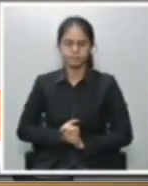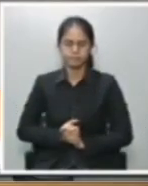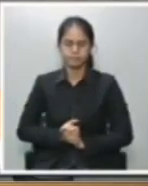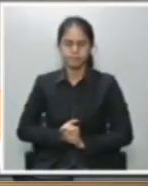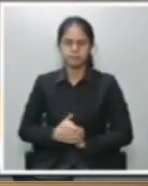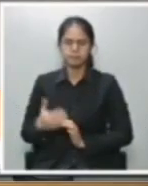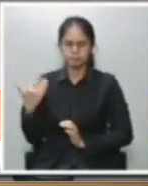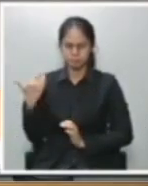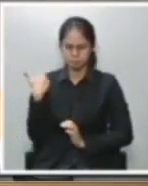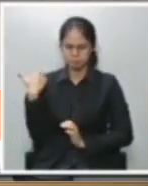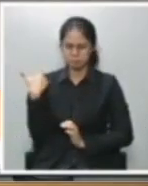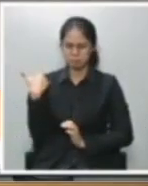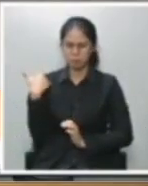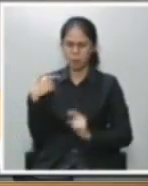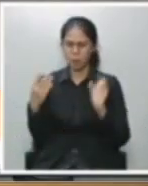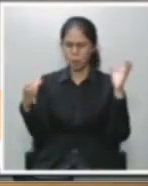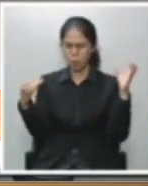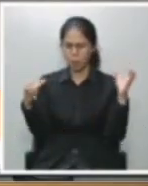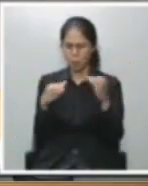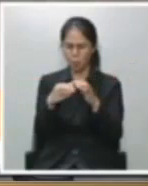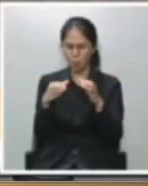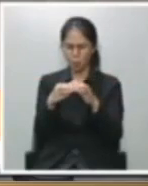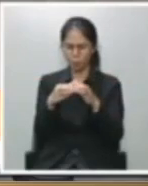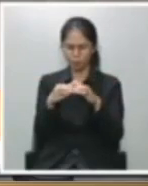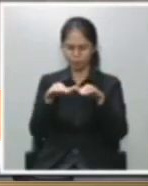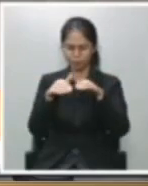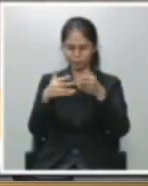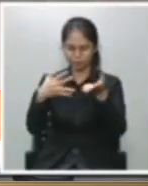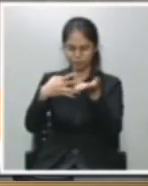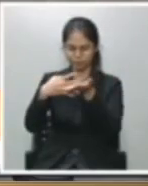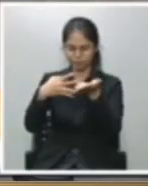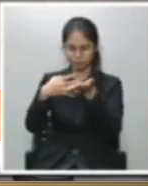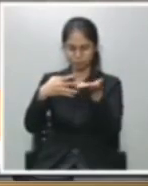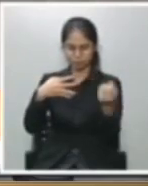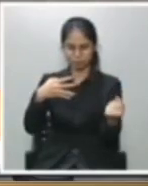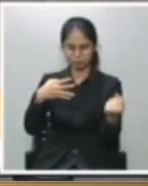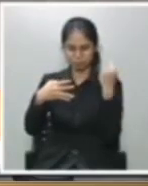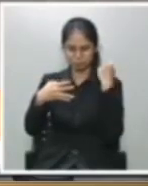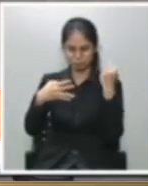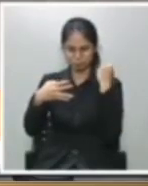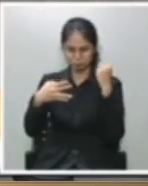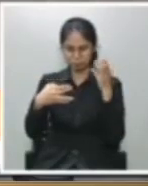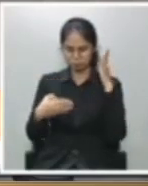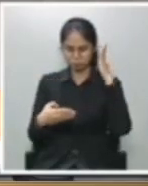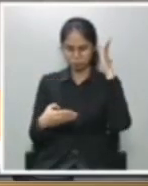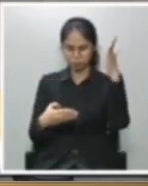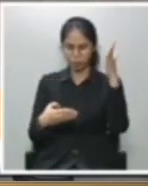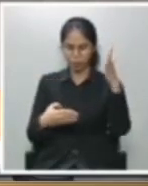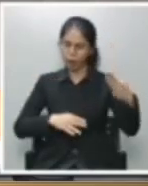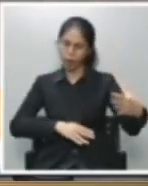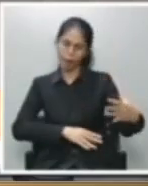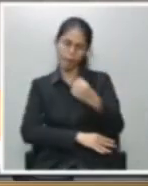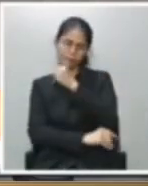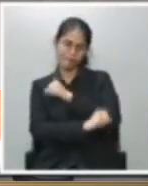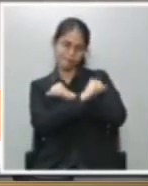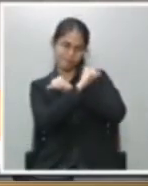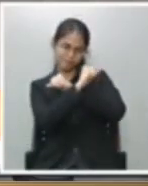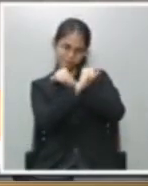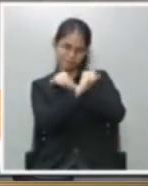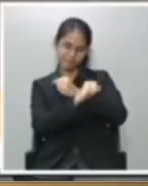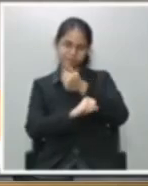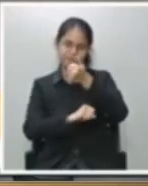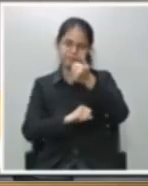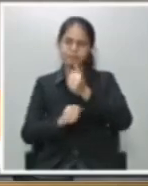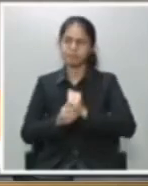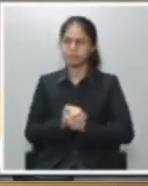มีแต่ชนชั้นกลางที่มั่นคงเท่านั้นนะฮะที่จะเป็นผู้นำการต่อต้านการยึดอำนาจ